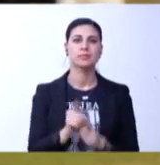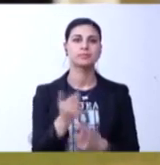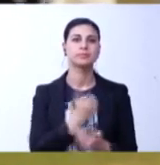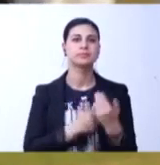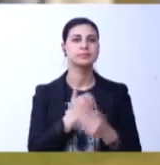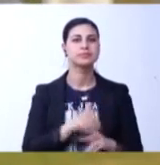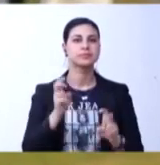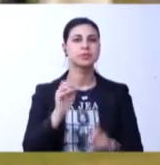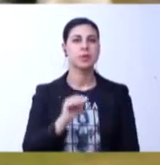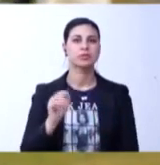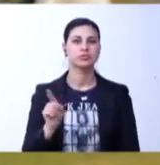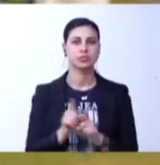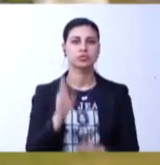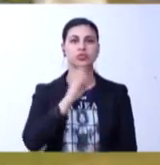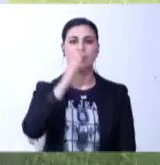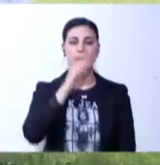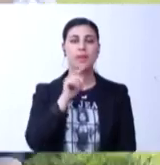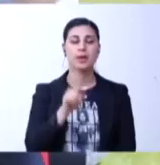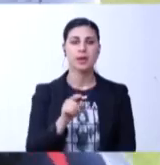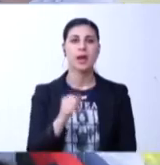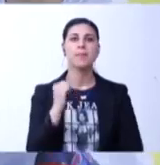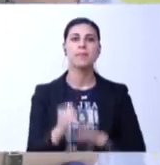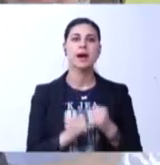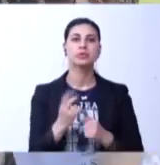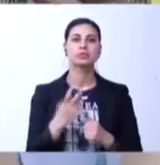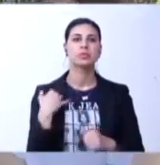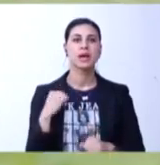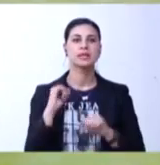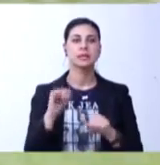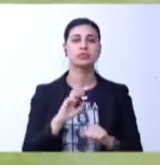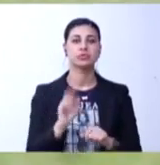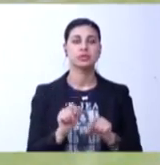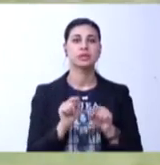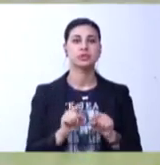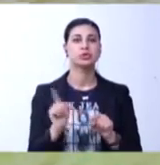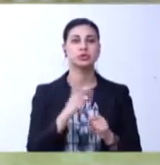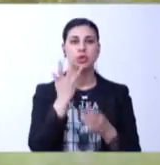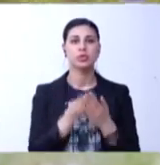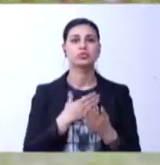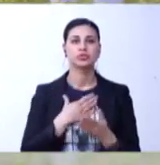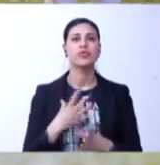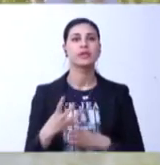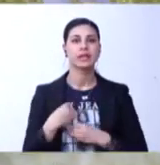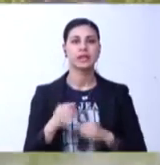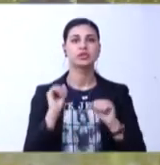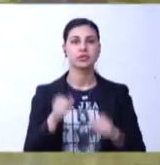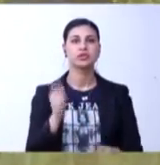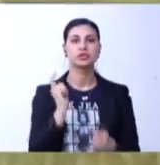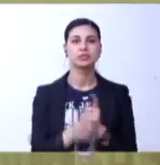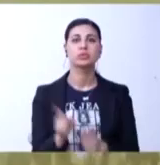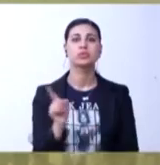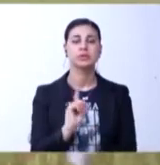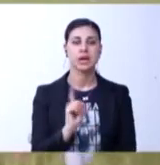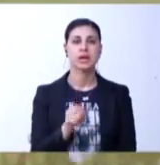თემის წარმომადგენლებს, რომ ამ მარათონს ხარი დაუჭიროთ და ზუსტად ის რომ ჩვენ ერთად შევცვალოთ რაღაც